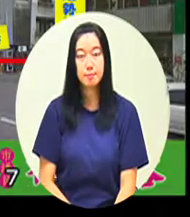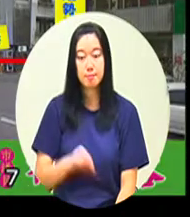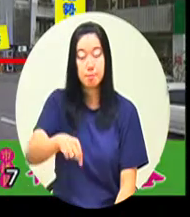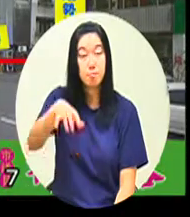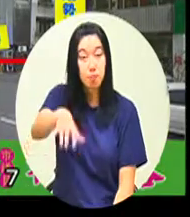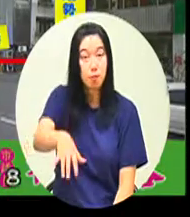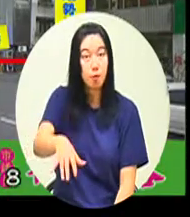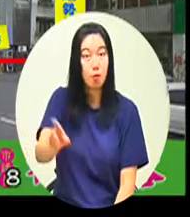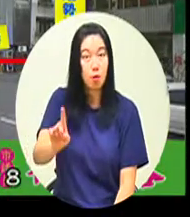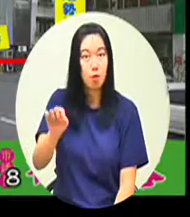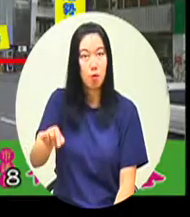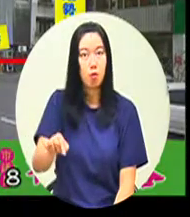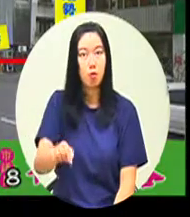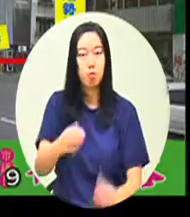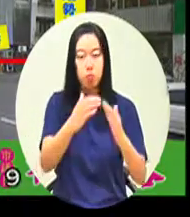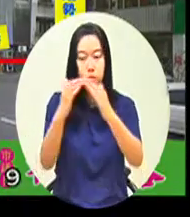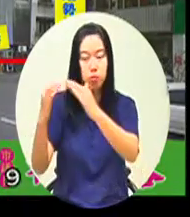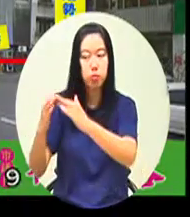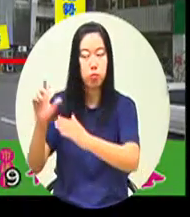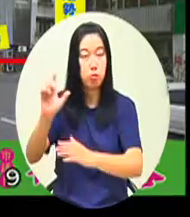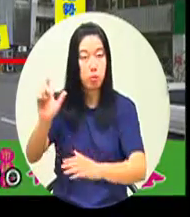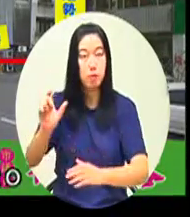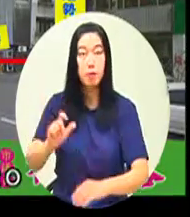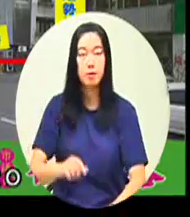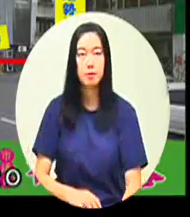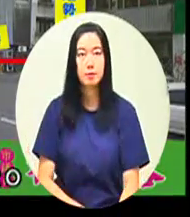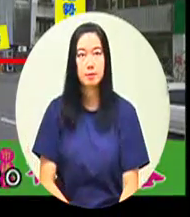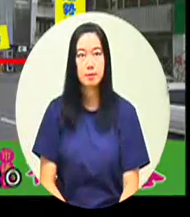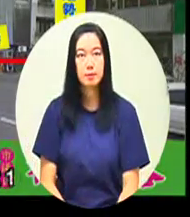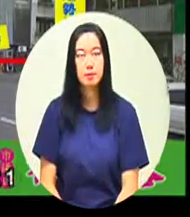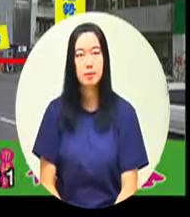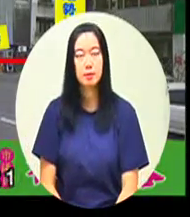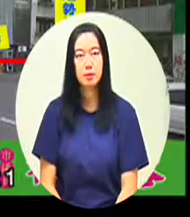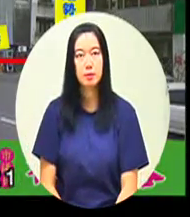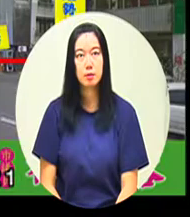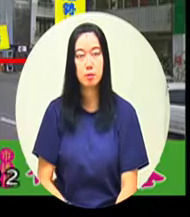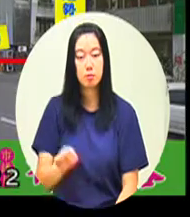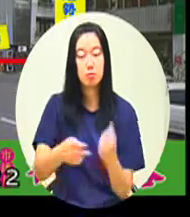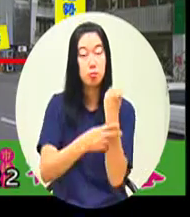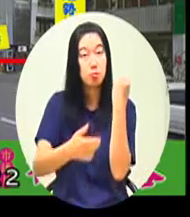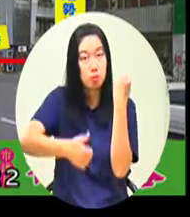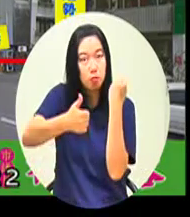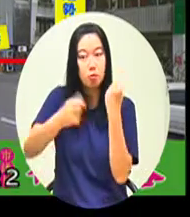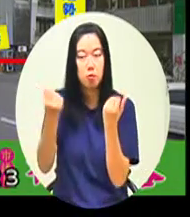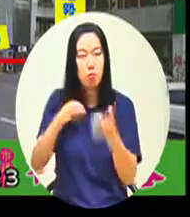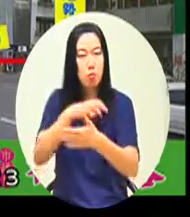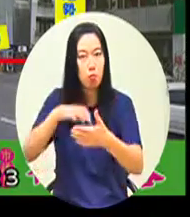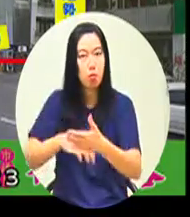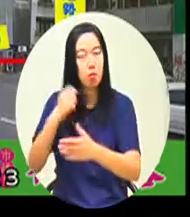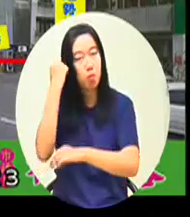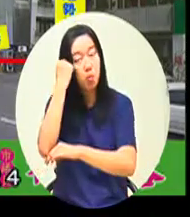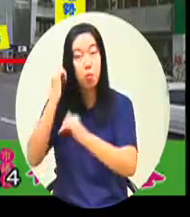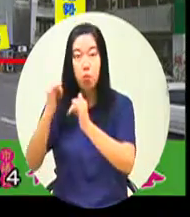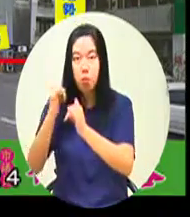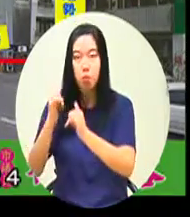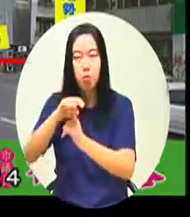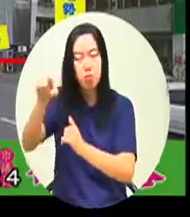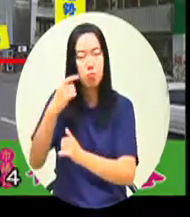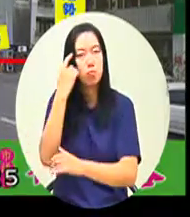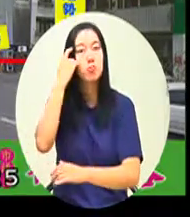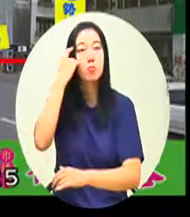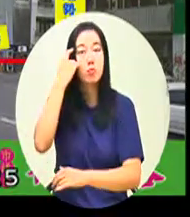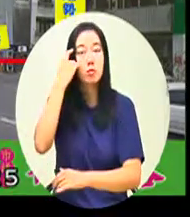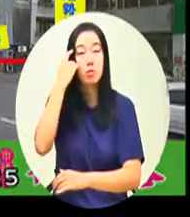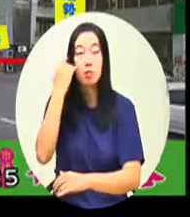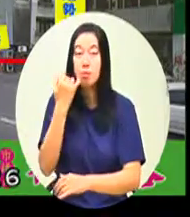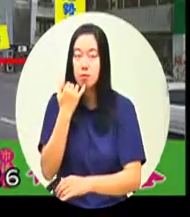就是按那讲60间哈，啊，这是不是我们的里长，包括我们的居民，应该嘛讲，哎，是不是会